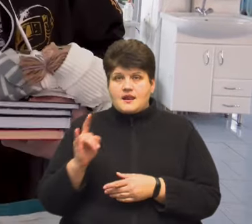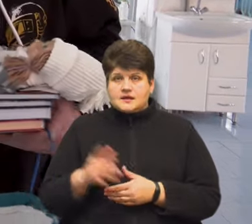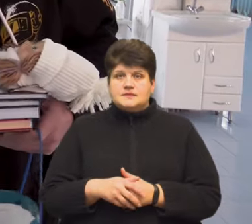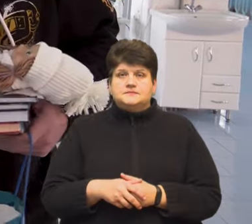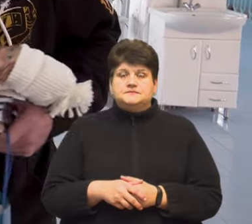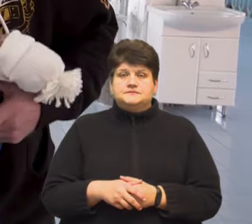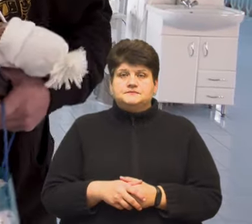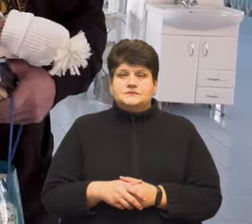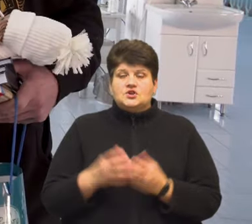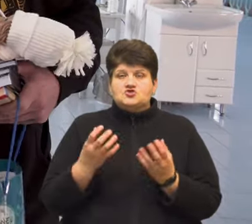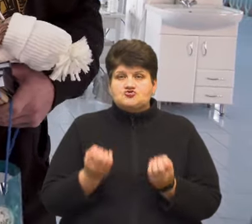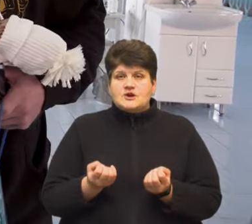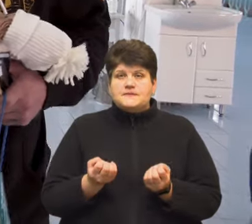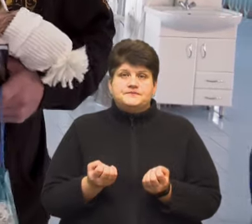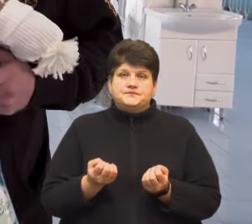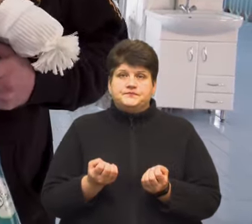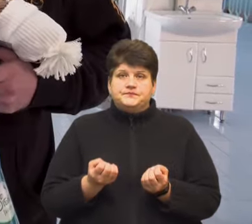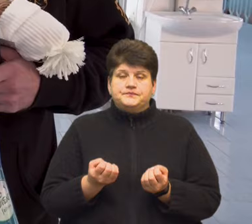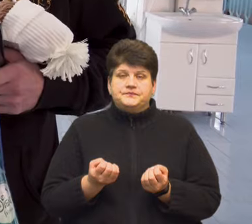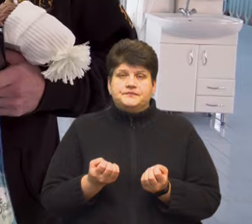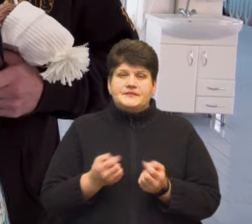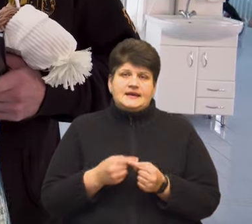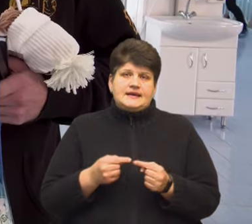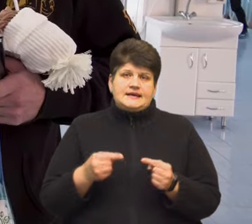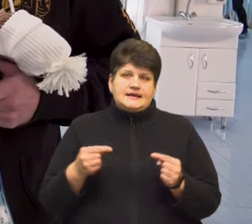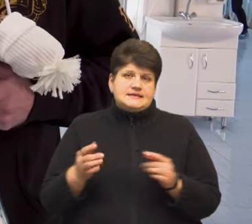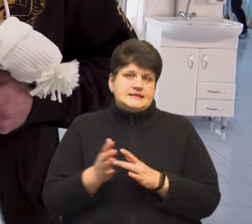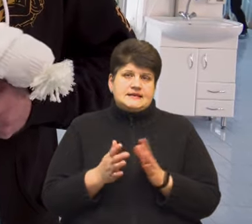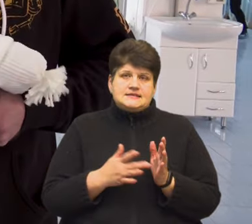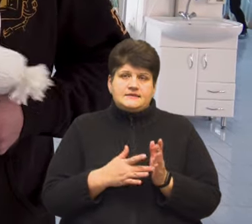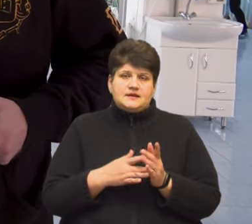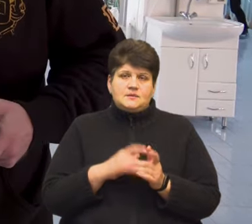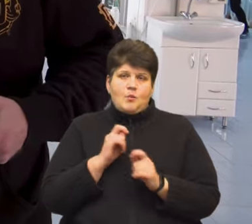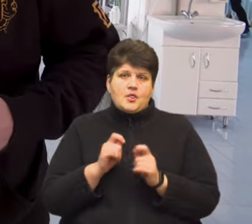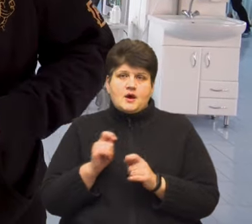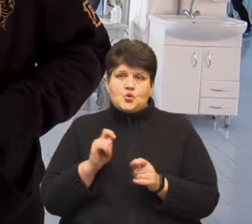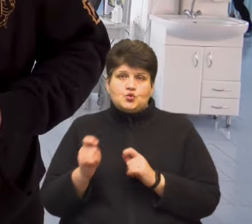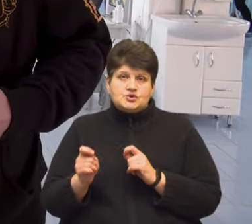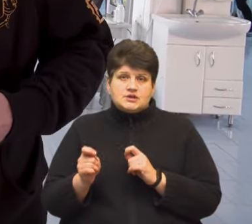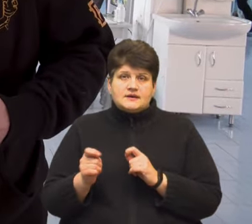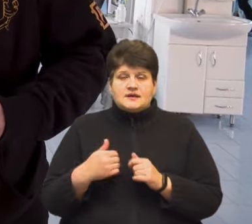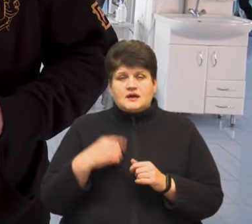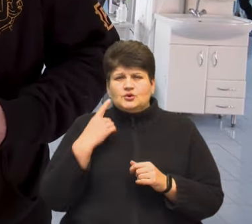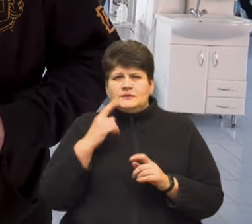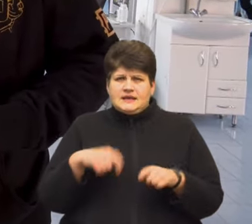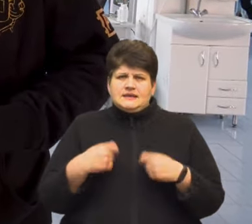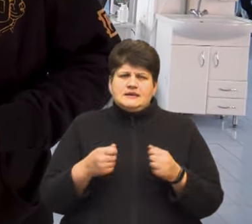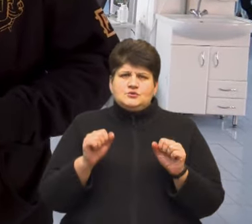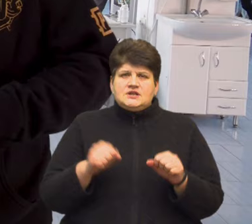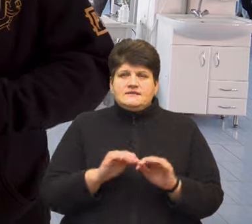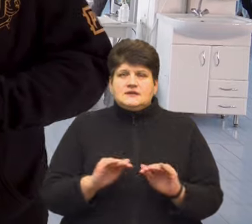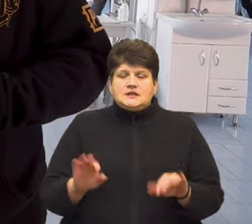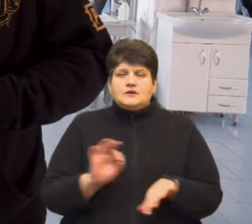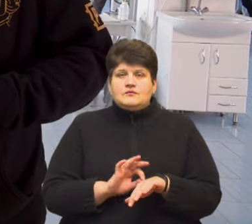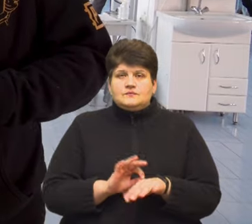і ще різні різдвяні прикольні подаруночки Я думаю що це дасть можливість діткам які хворіють